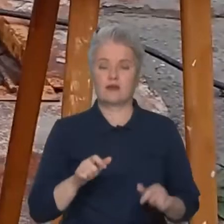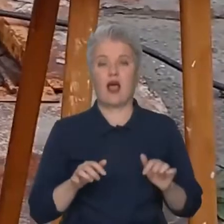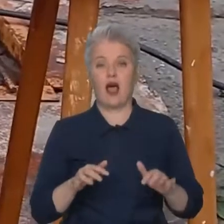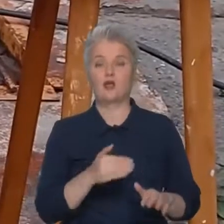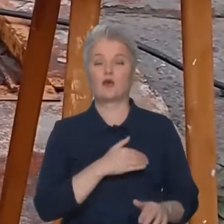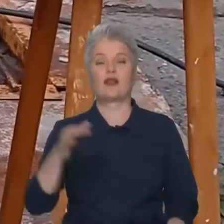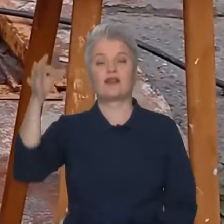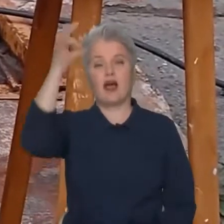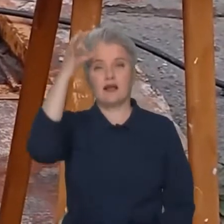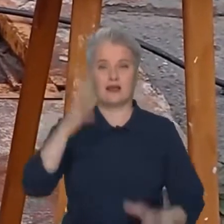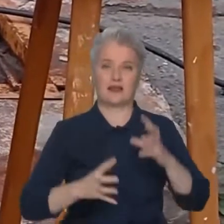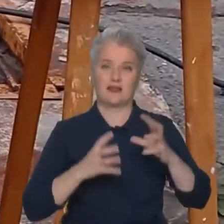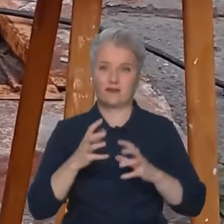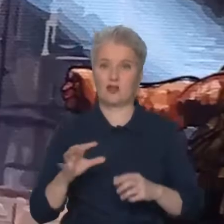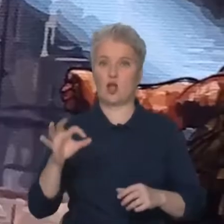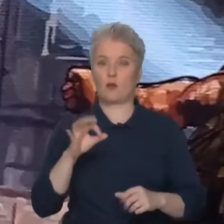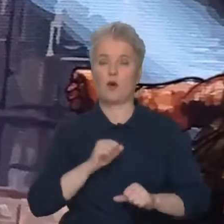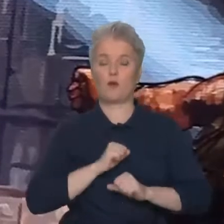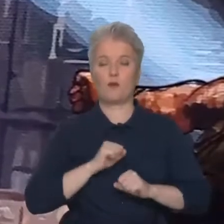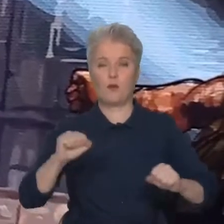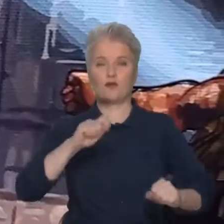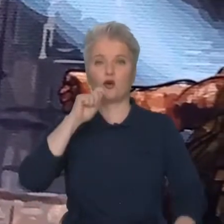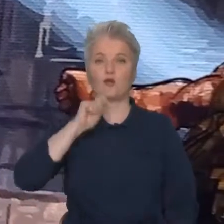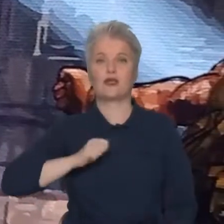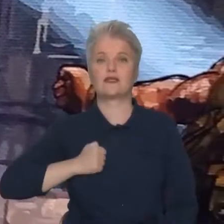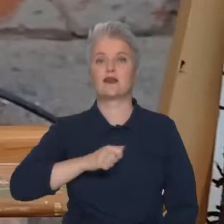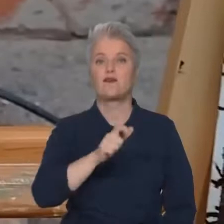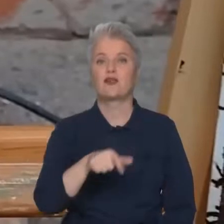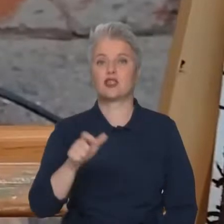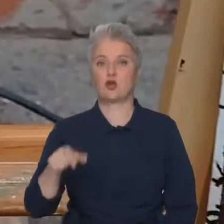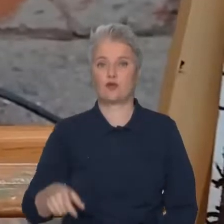акцією хотіли нагадати світу про подвиг українських військових.